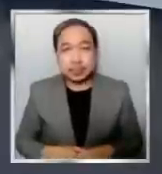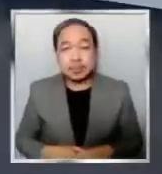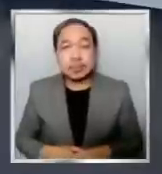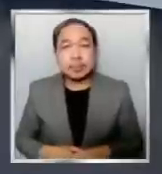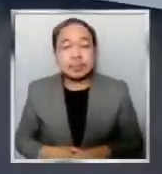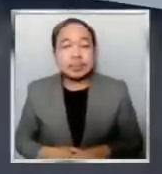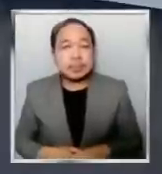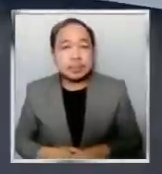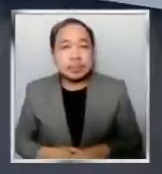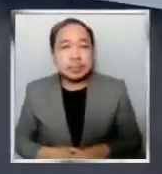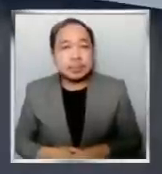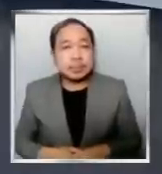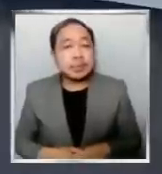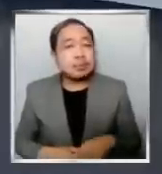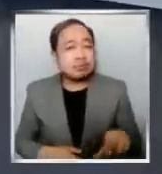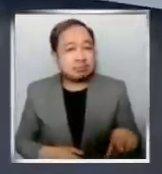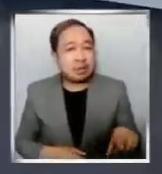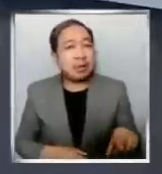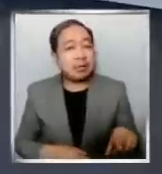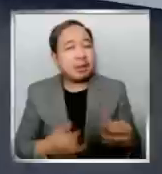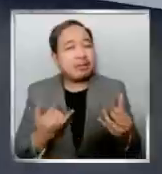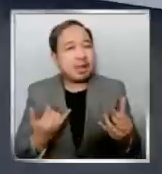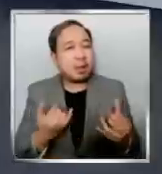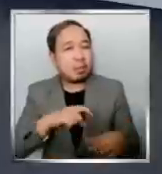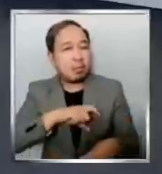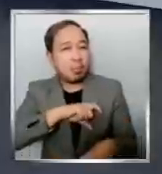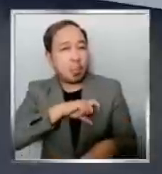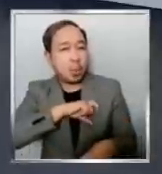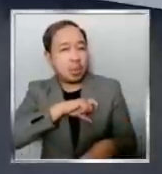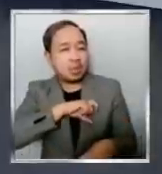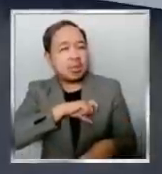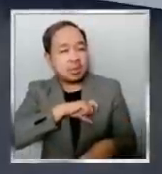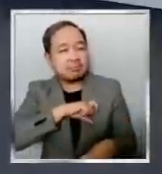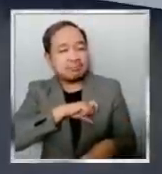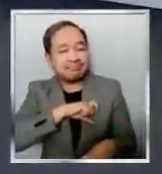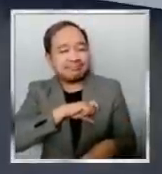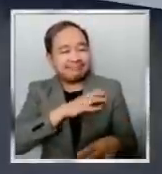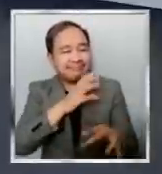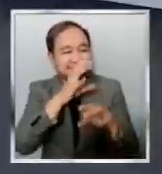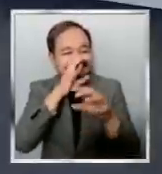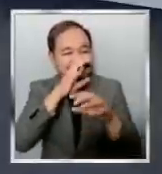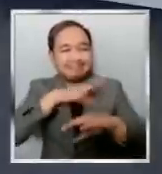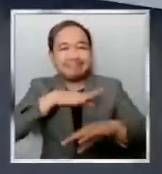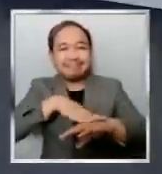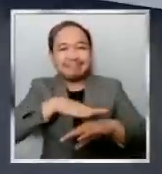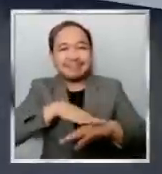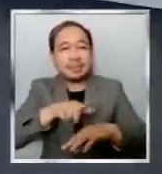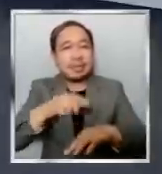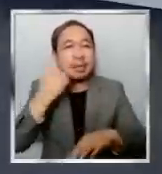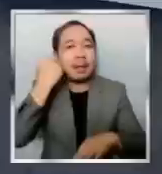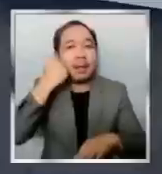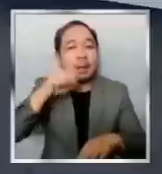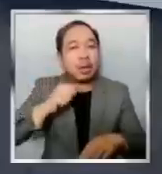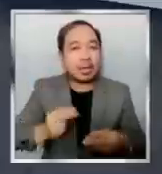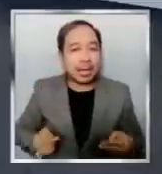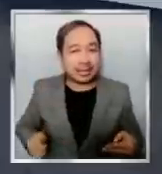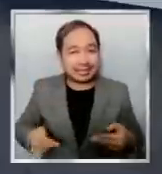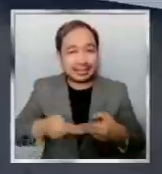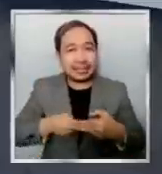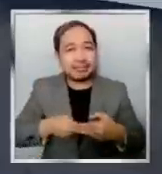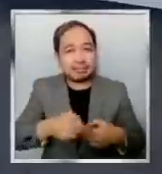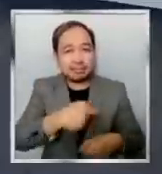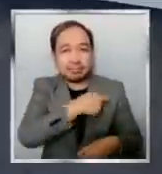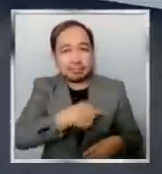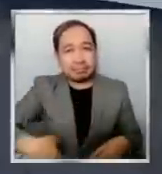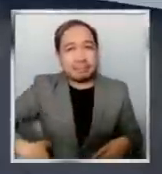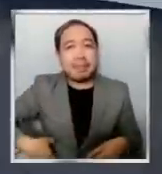Paigtingin ng mga otoridad ang paninita sa mga hindi sumusunod sa seatbelt law. At dahil paulit-ulit na raw ang paalala at